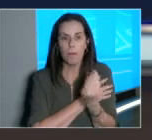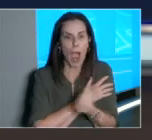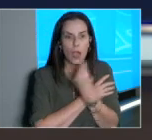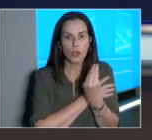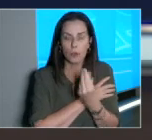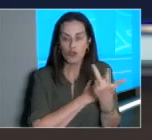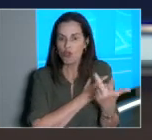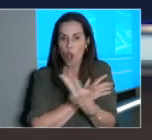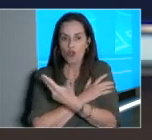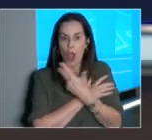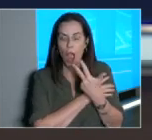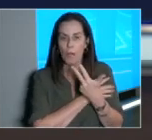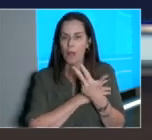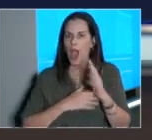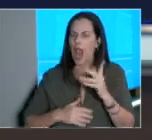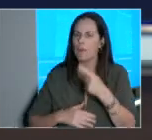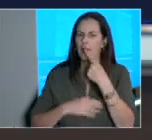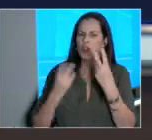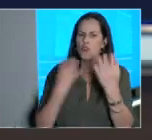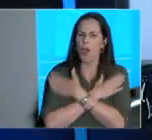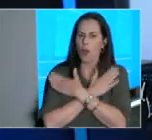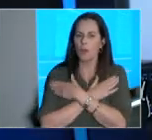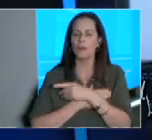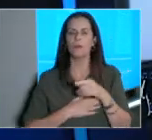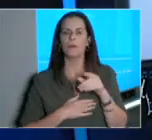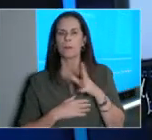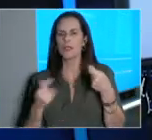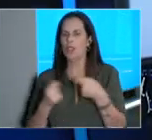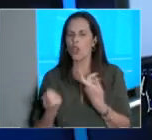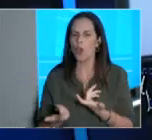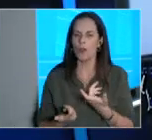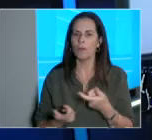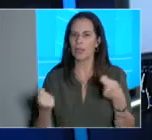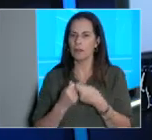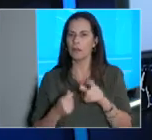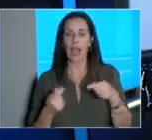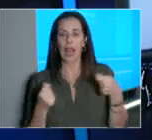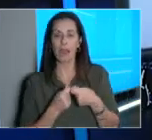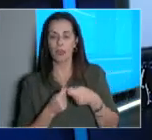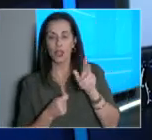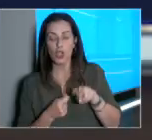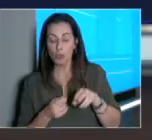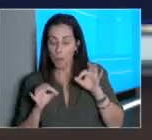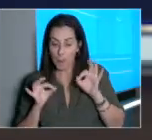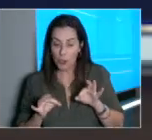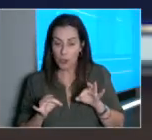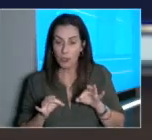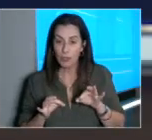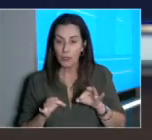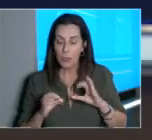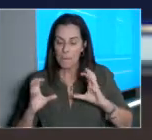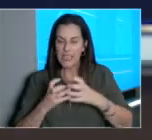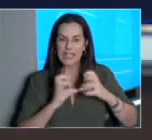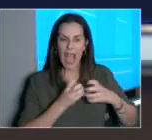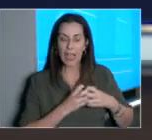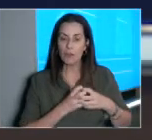ואומרים שלושתם. אבל למה אתה צריך להגיד שהוא מרוקאי או זה? כי פה, זה רלוונטי מאוד, כי יש פה מלחמת